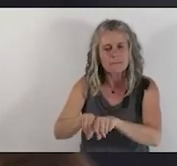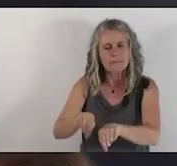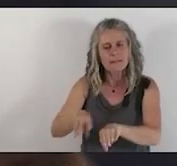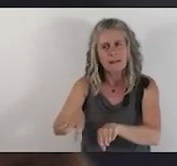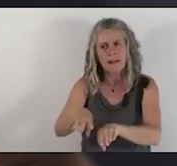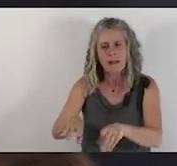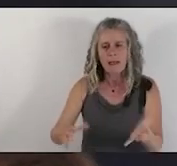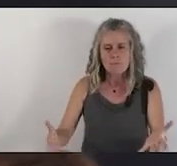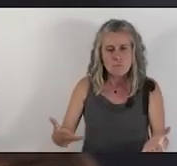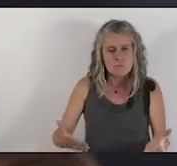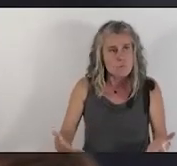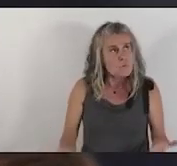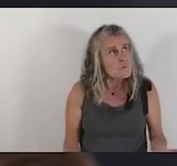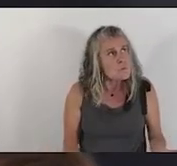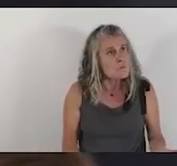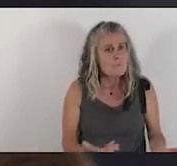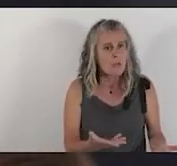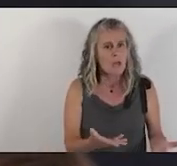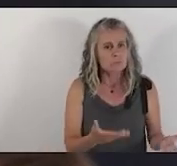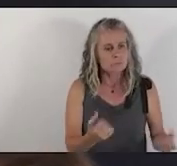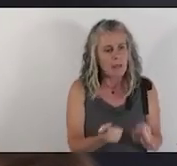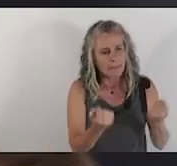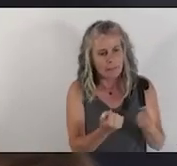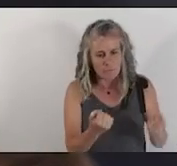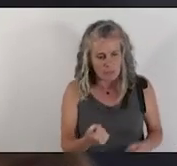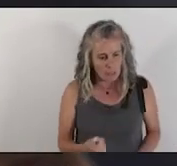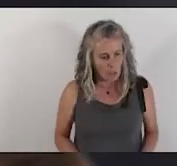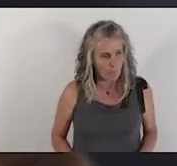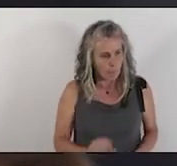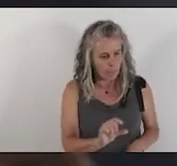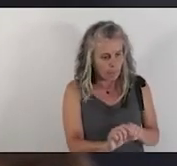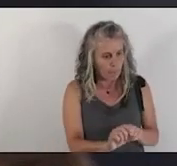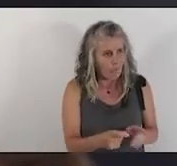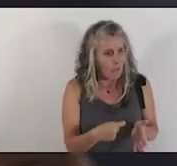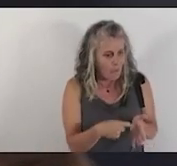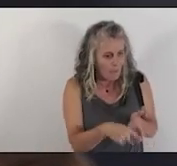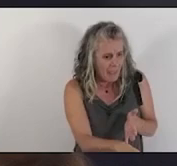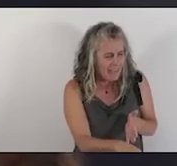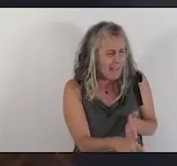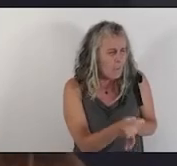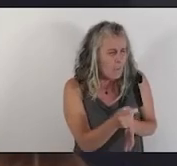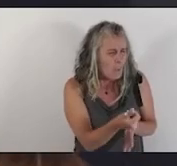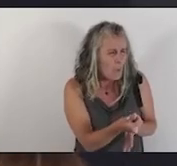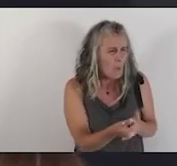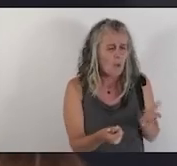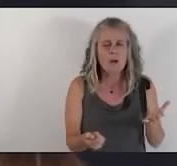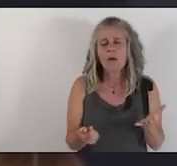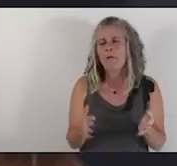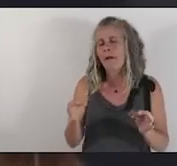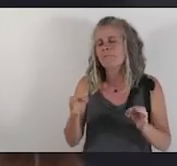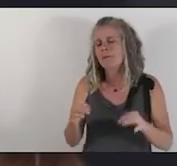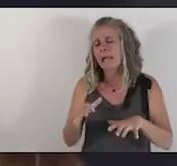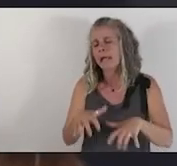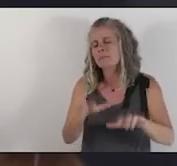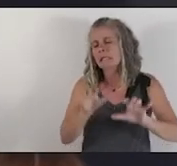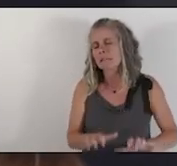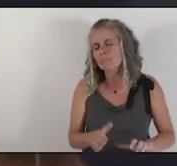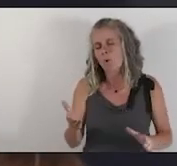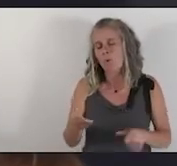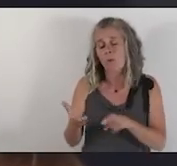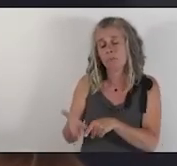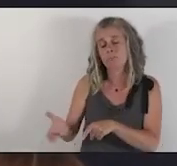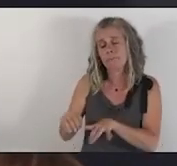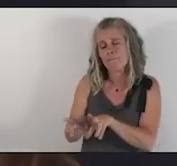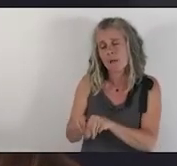faible contribution aux activités. Je traduis en langage plus courant et moins administratif, les familles qui sont en